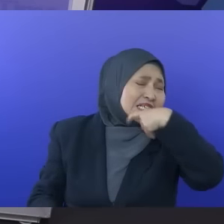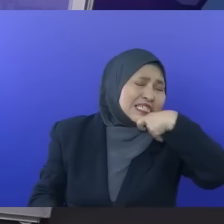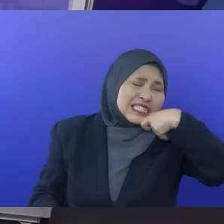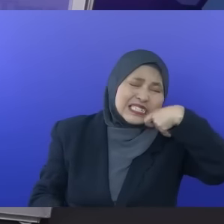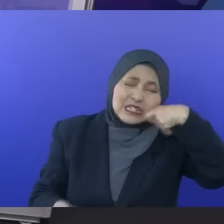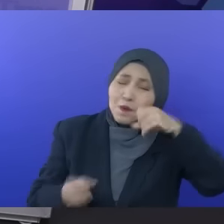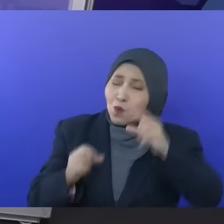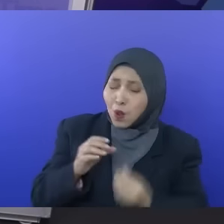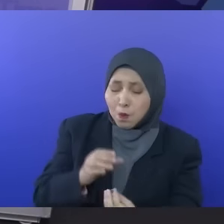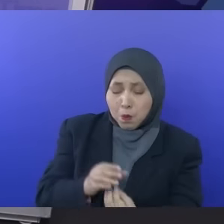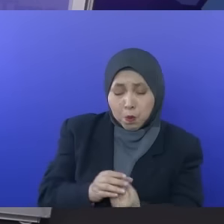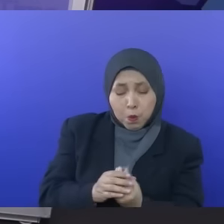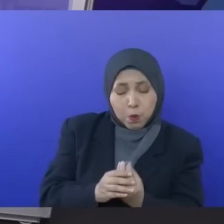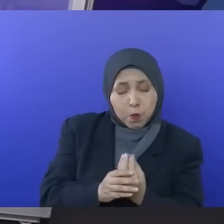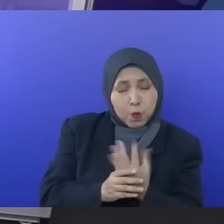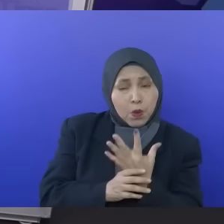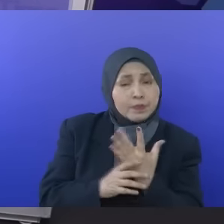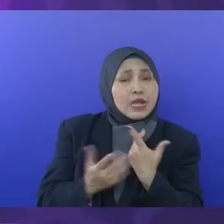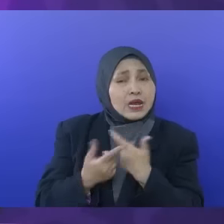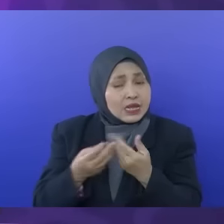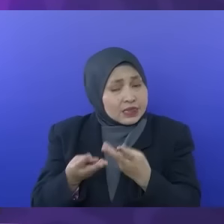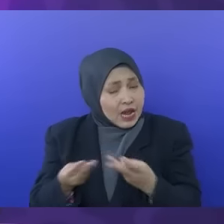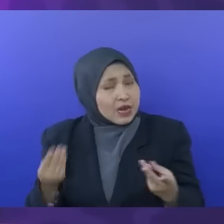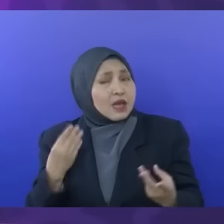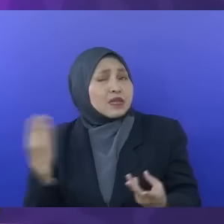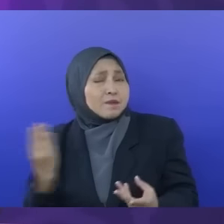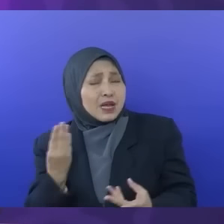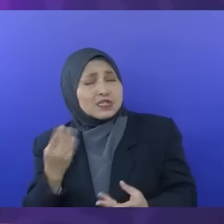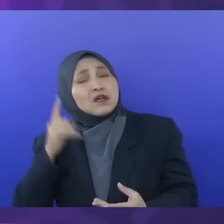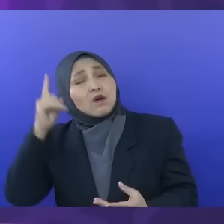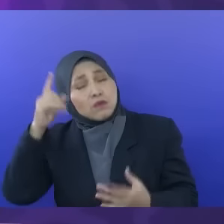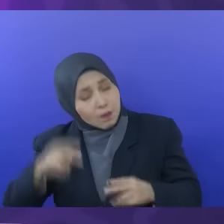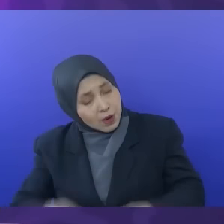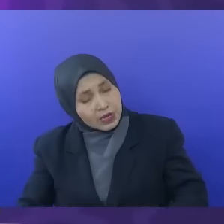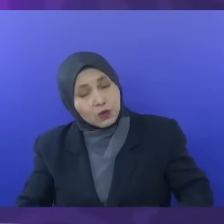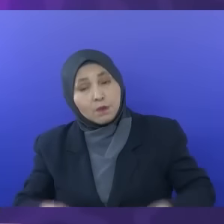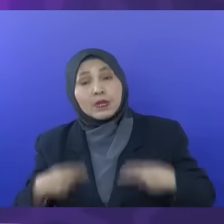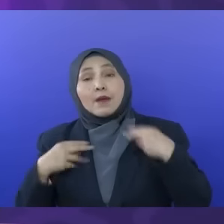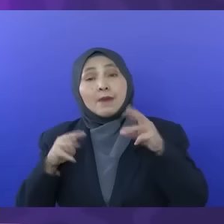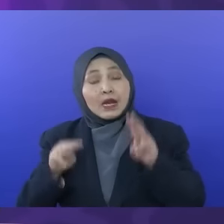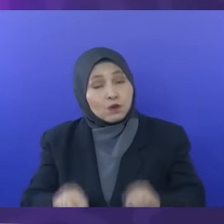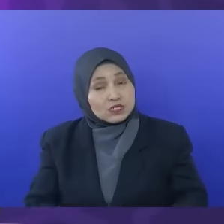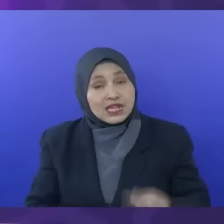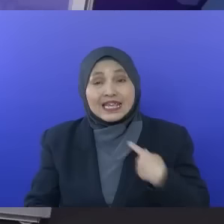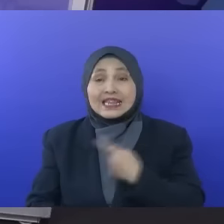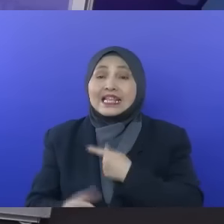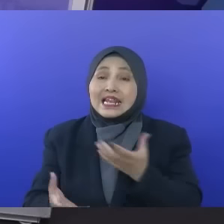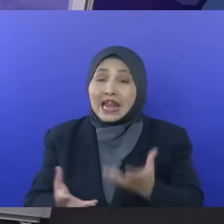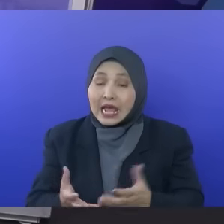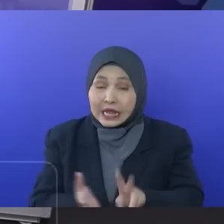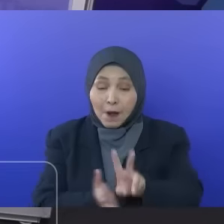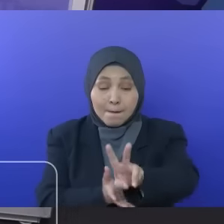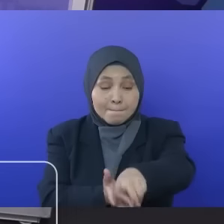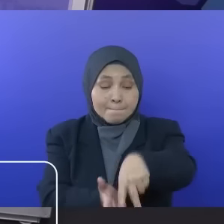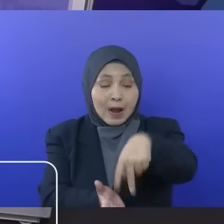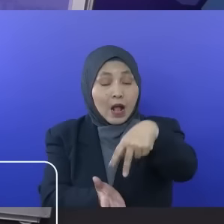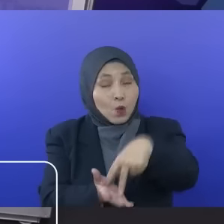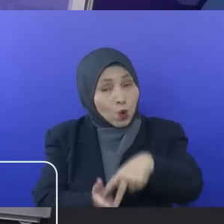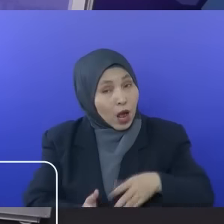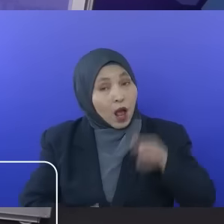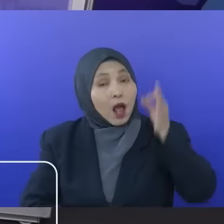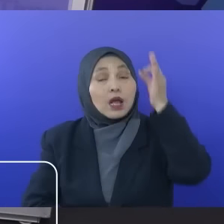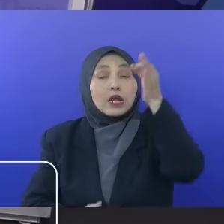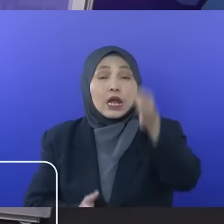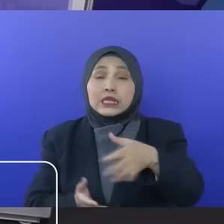daripada tanah yang biasa-biasa Allah boleh hidupkan manusia kita ini kalau nak dibangkitkan sekali lagi Suatu hari nanti